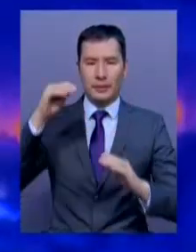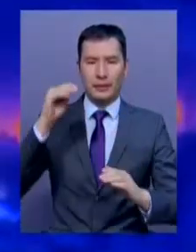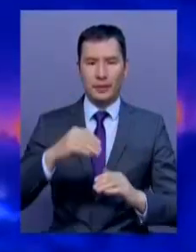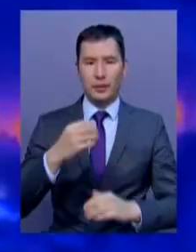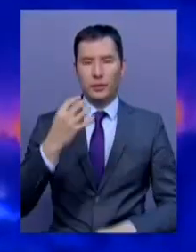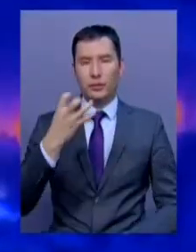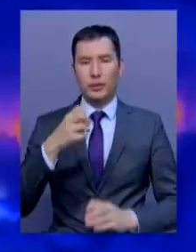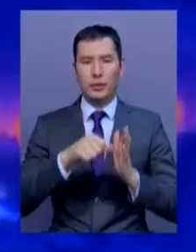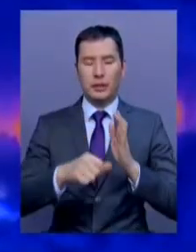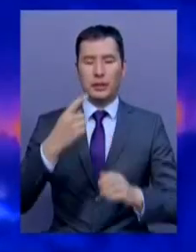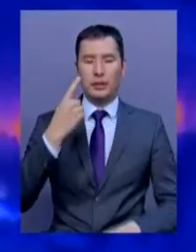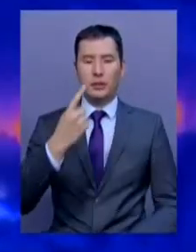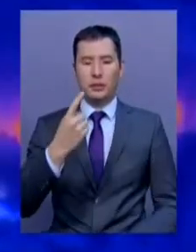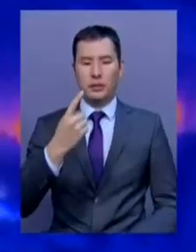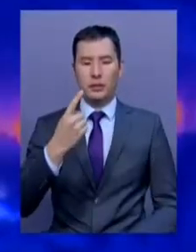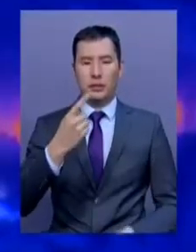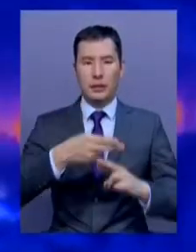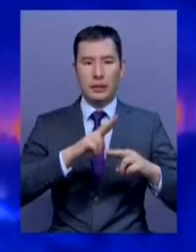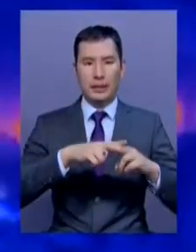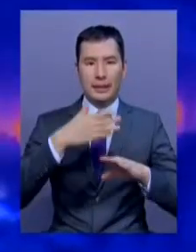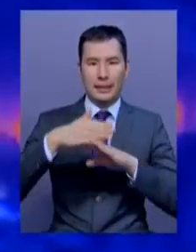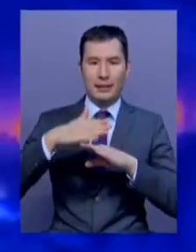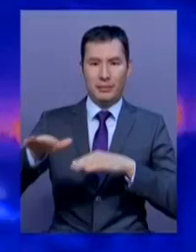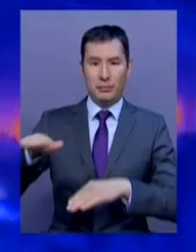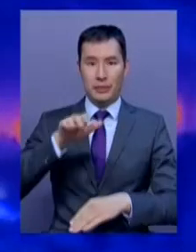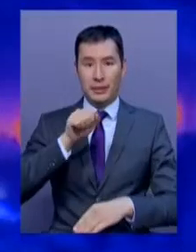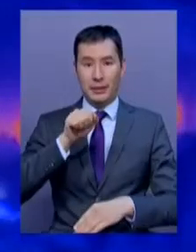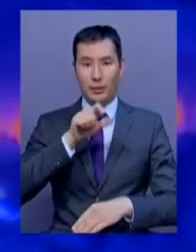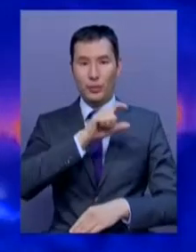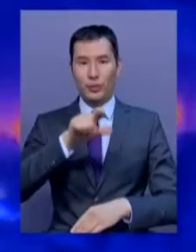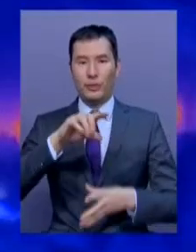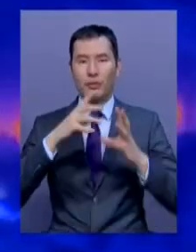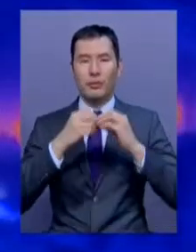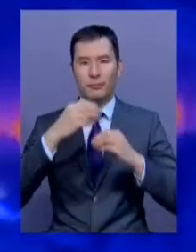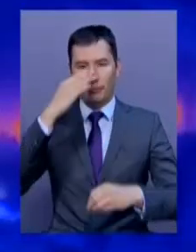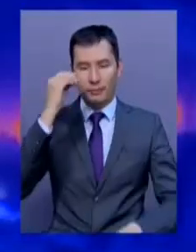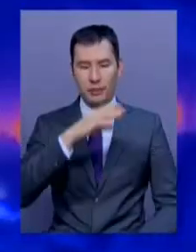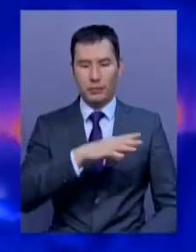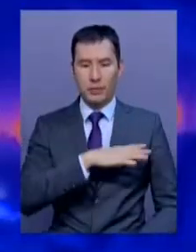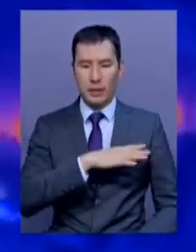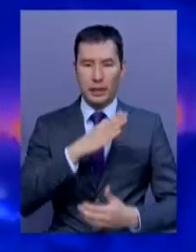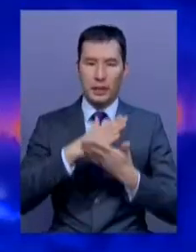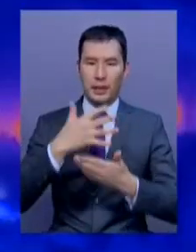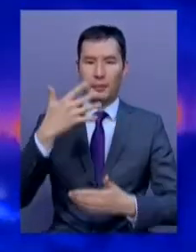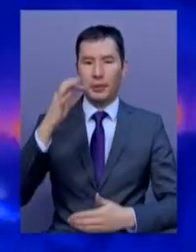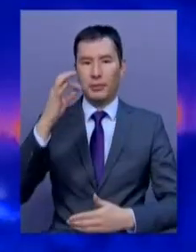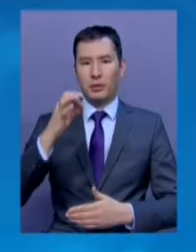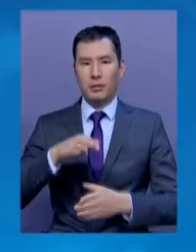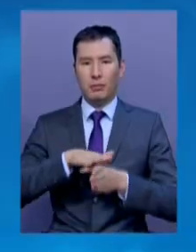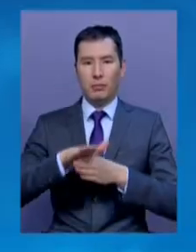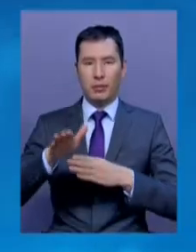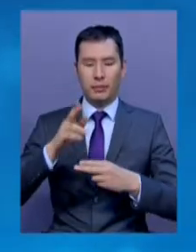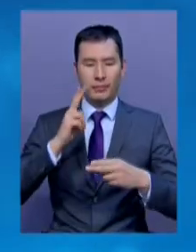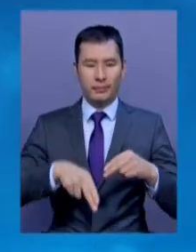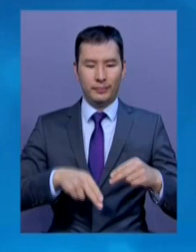578461. Осынша адамның несиесі кешірілді. Оның 51,1% толықтай жабылды. Естеріңізде болса,